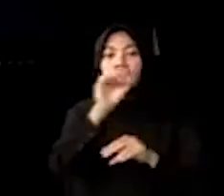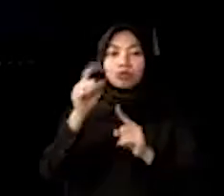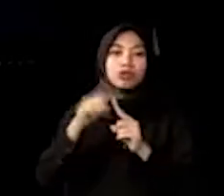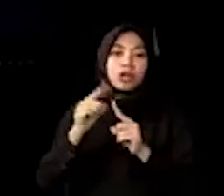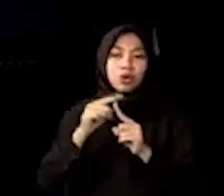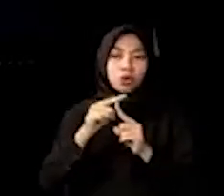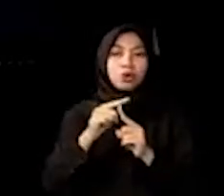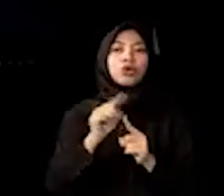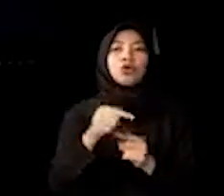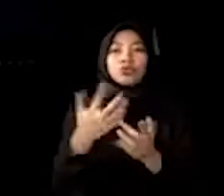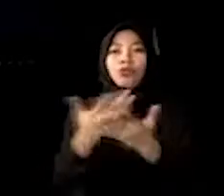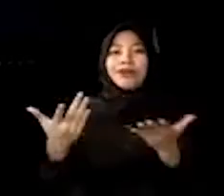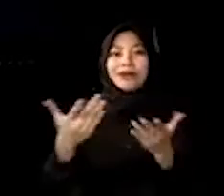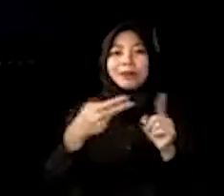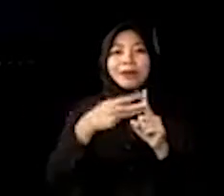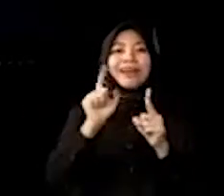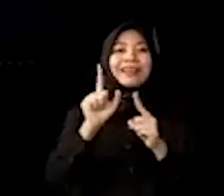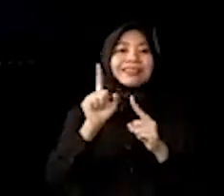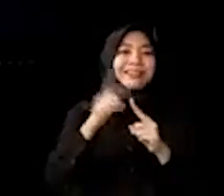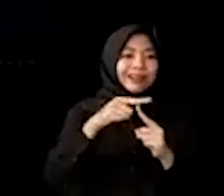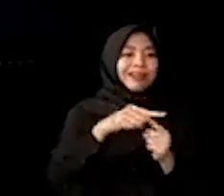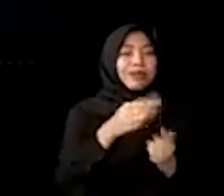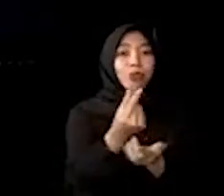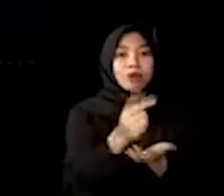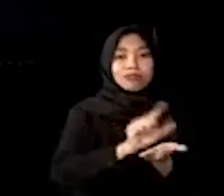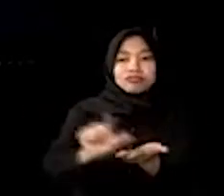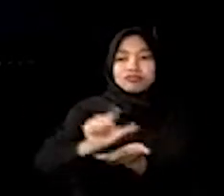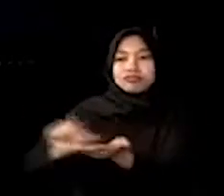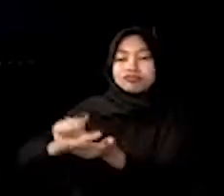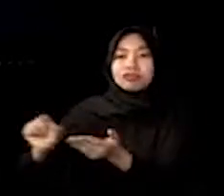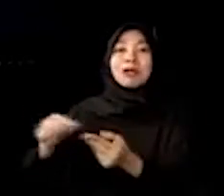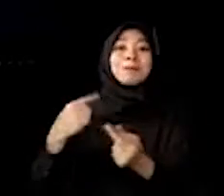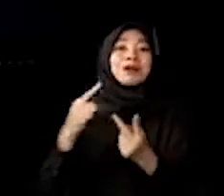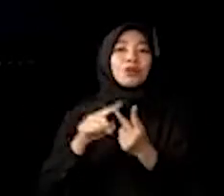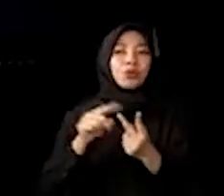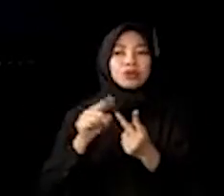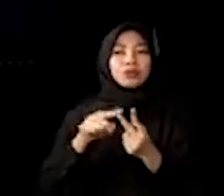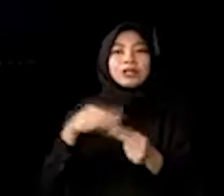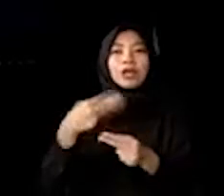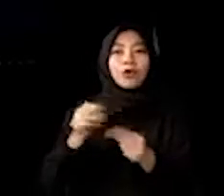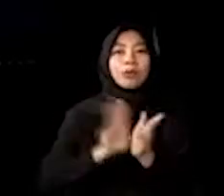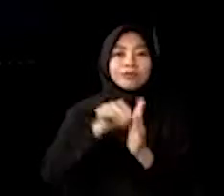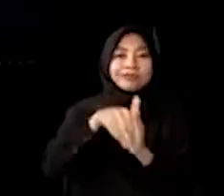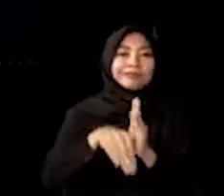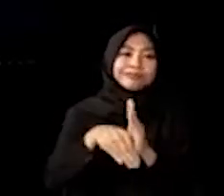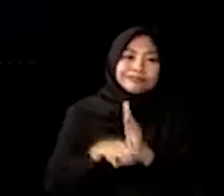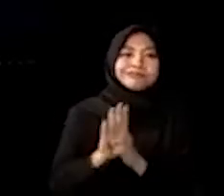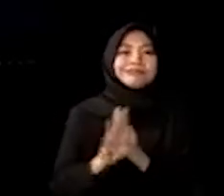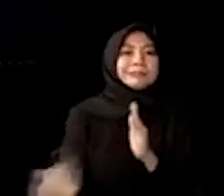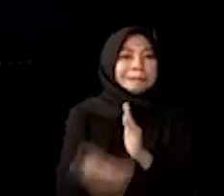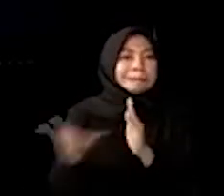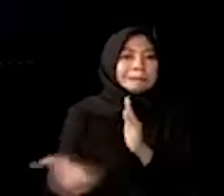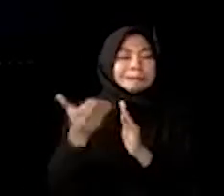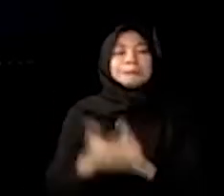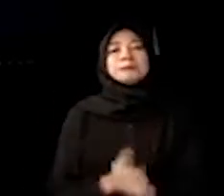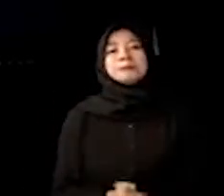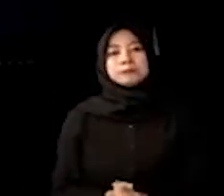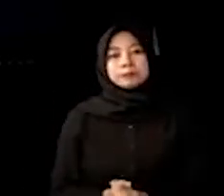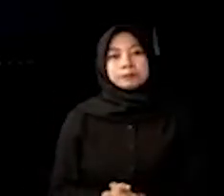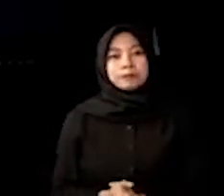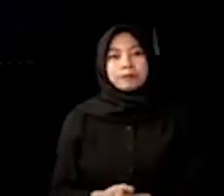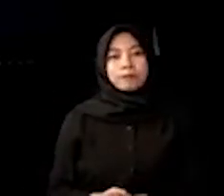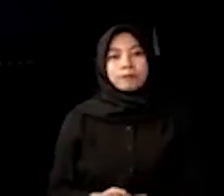bantuan langsung tunai P warga dan juga stimulus ekonomi untuk pemulihan ekonomi dan Untuk itulah kita akan coba